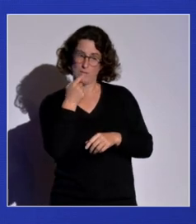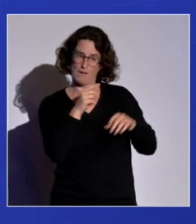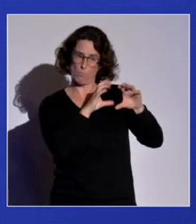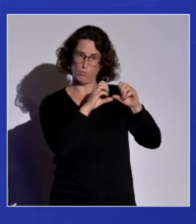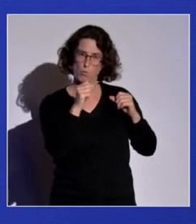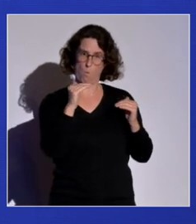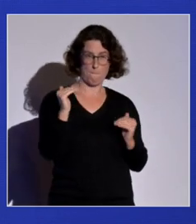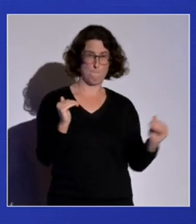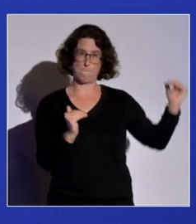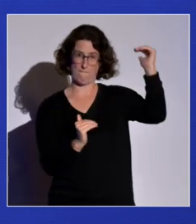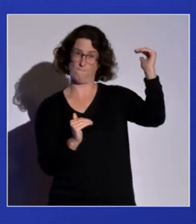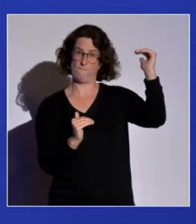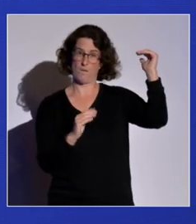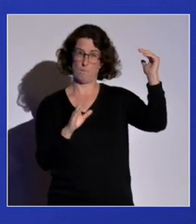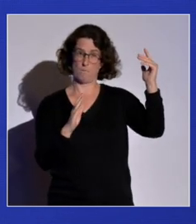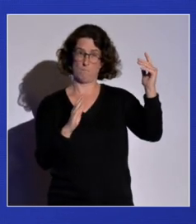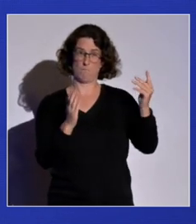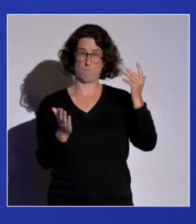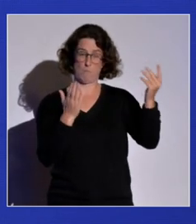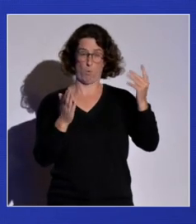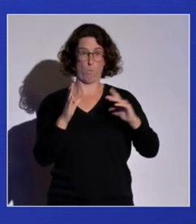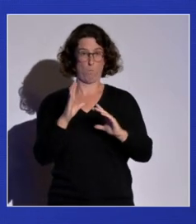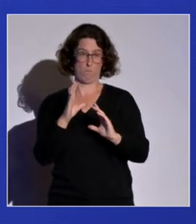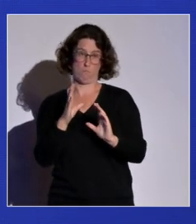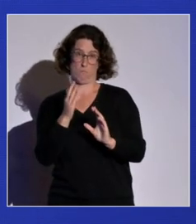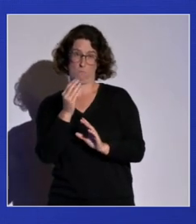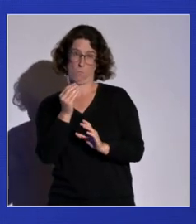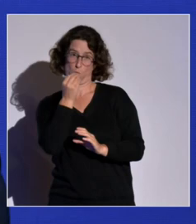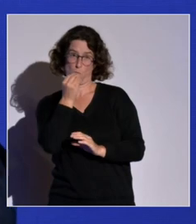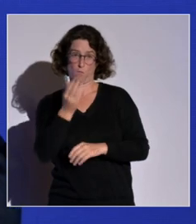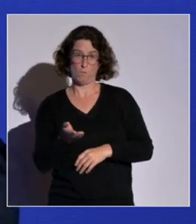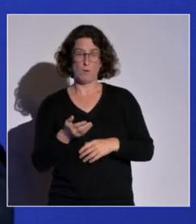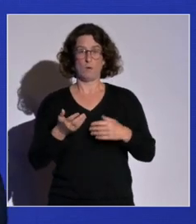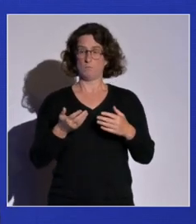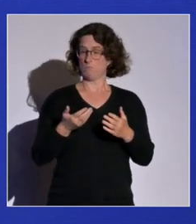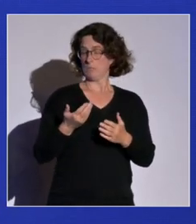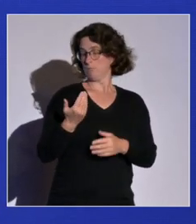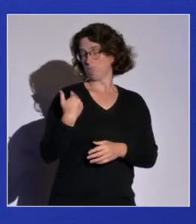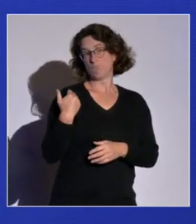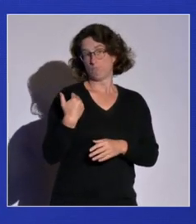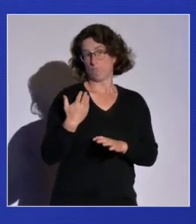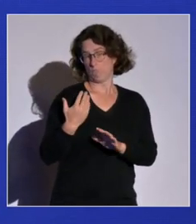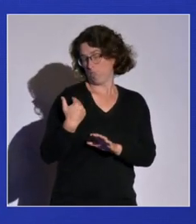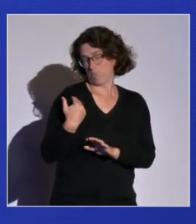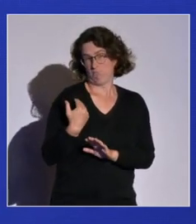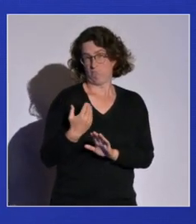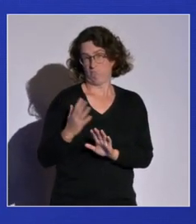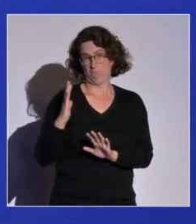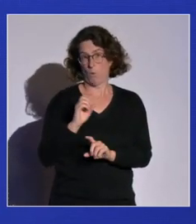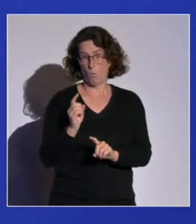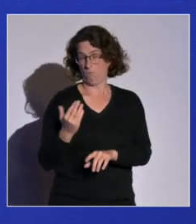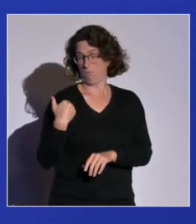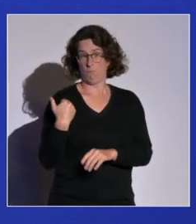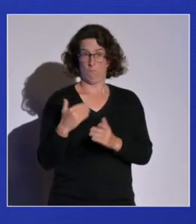consommation. Et hier, il y a quelques années encore, récentes, c'était